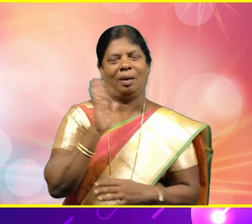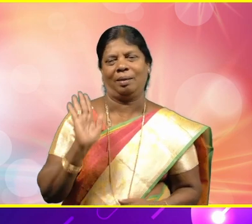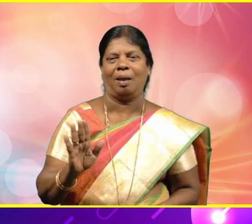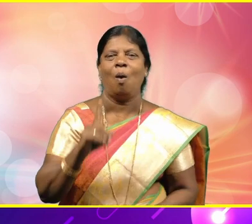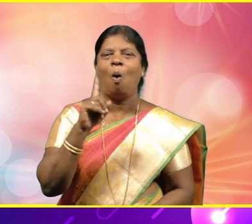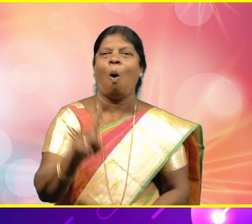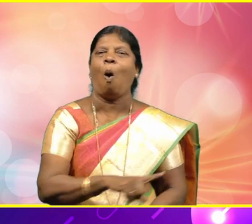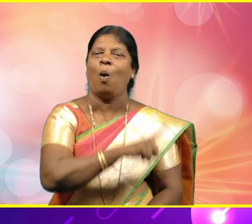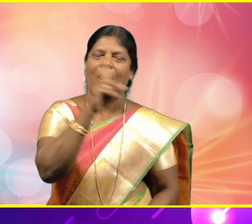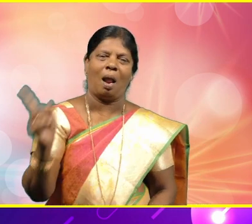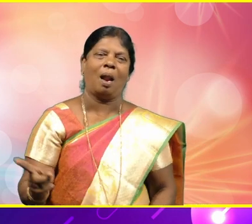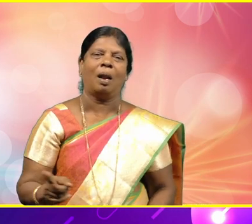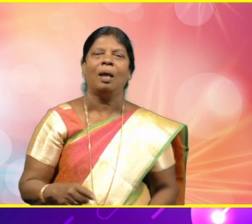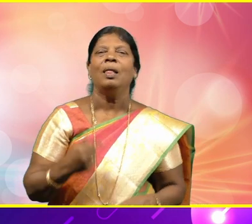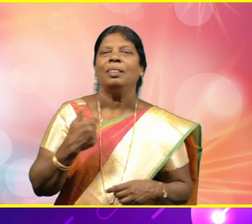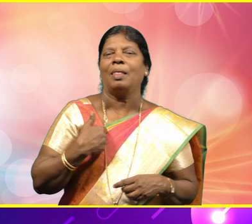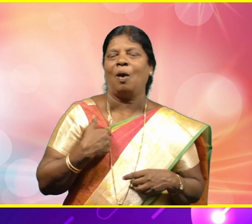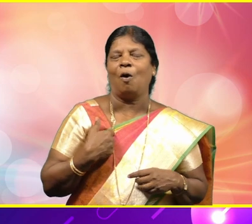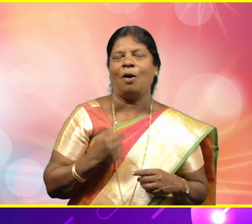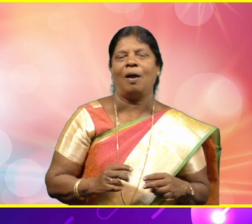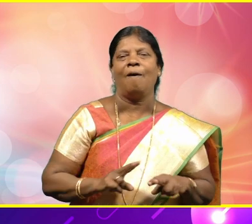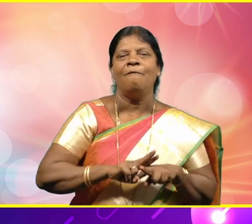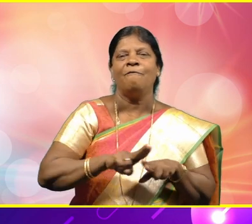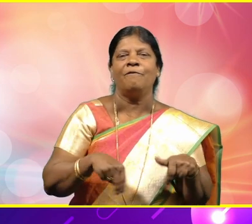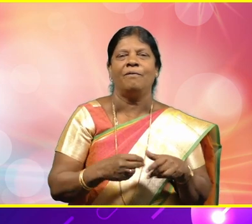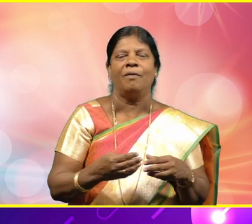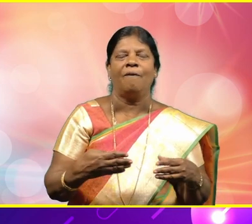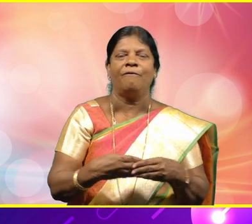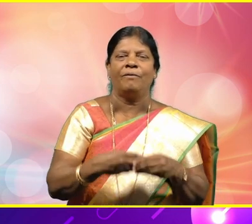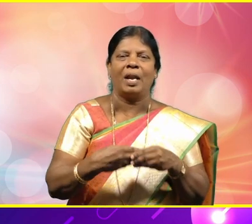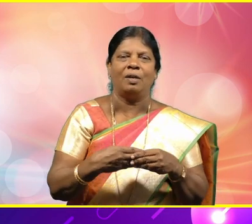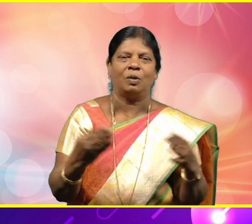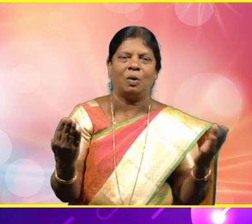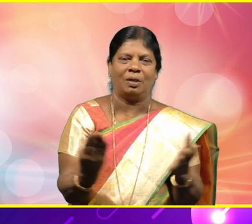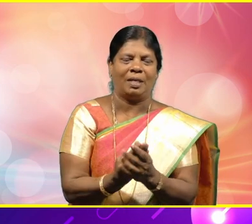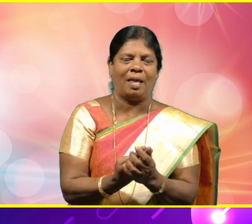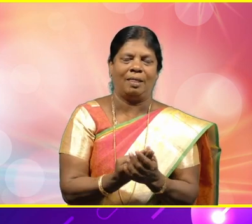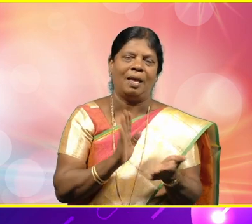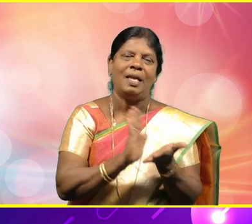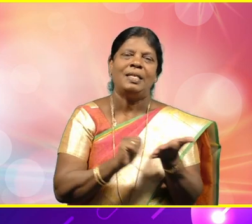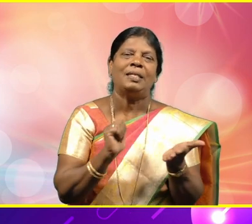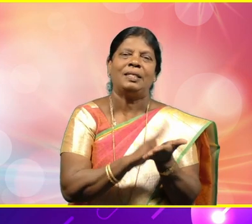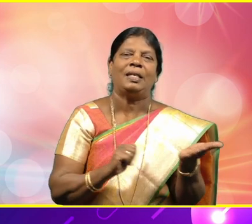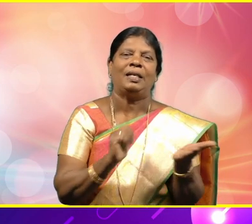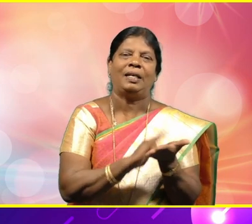மாறிவிட்டான். ஒரு நாள் தன்னுடைய நண்பர்களோடு சேர்ந்து சீட்டு